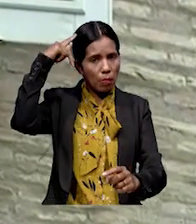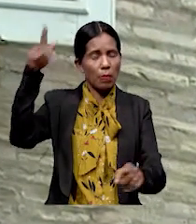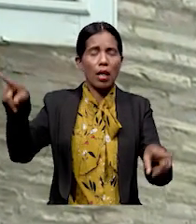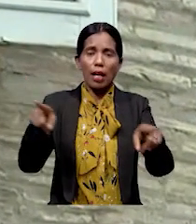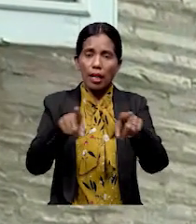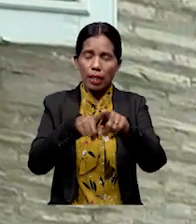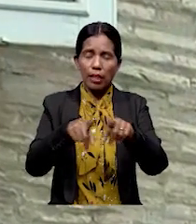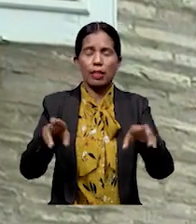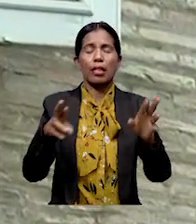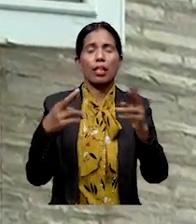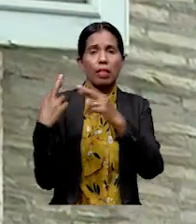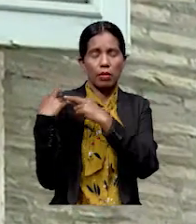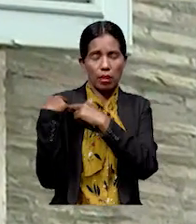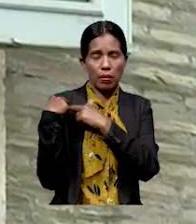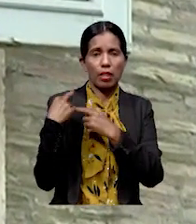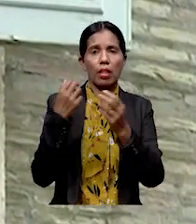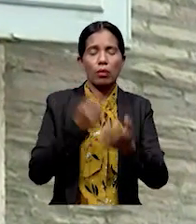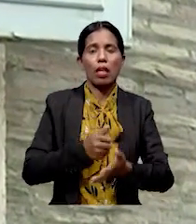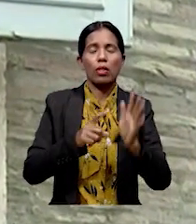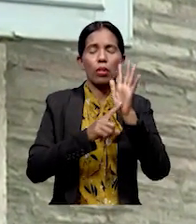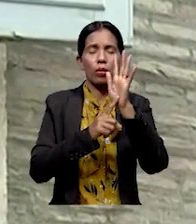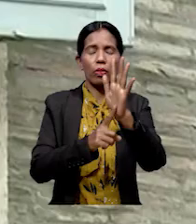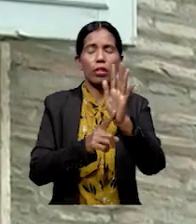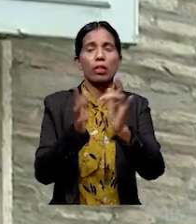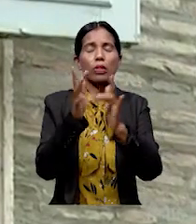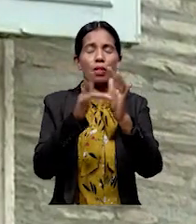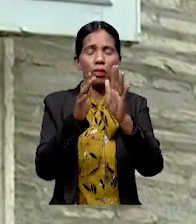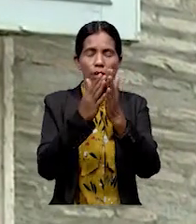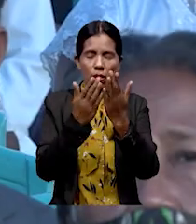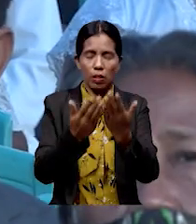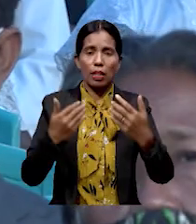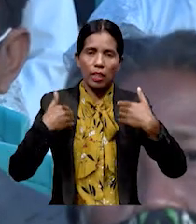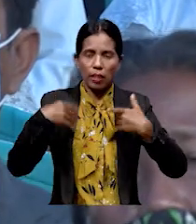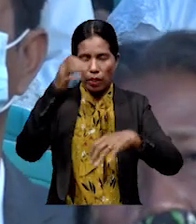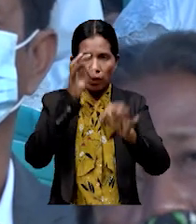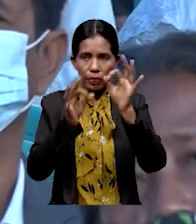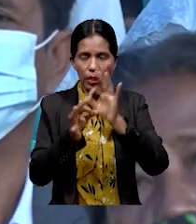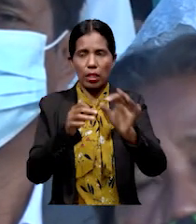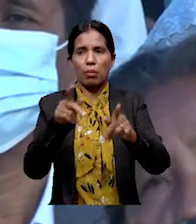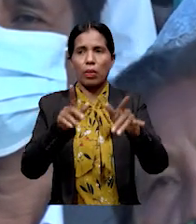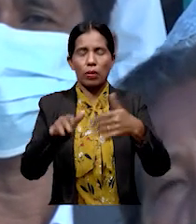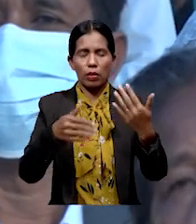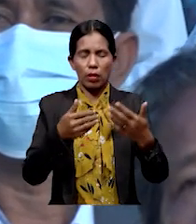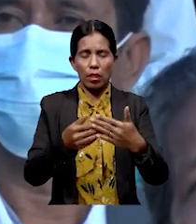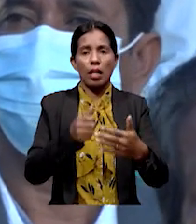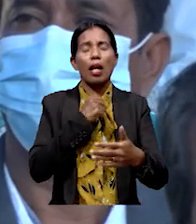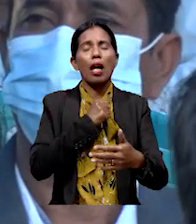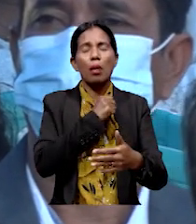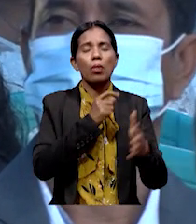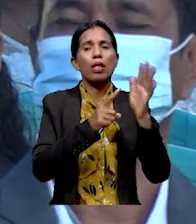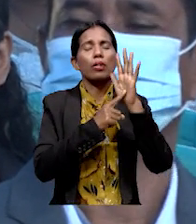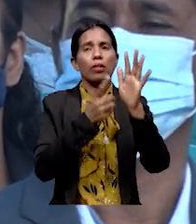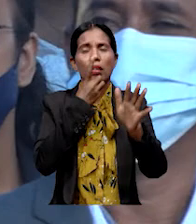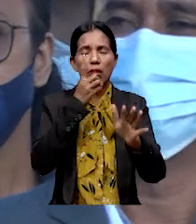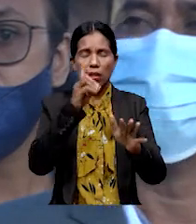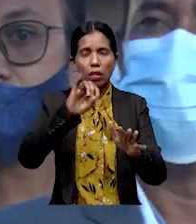hato evangelização basarani tomak hodi hamori sfier ia sarani sira. Padre Bento hato deklarasaun ne ba jornalista